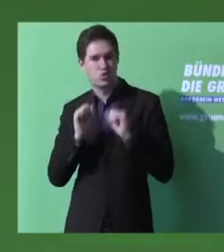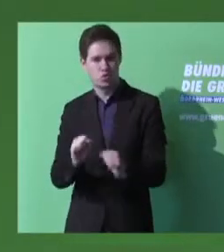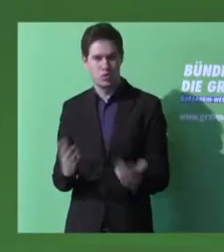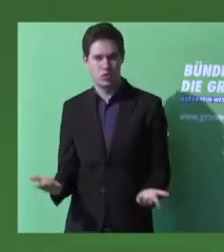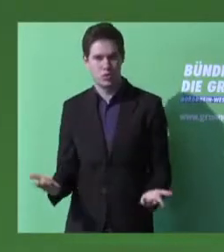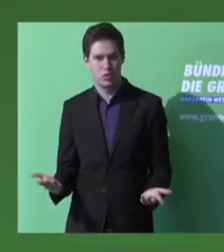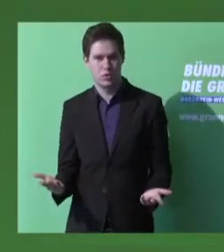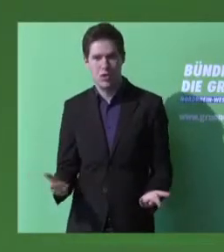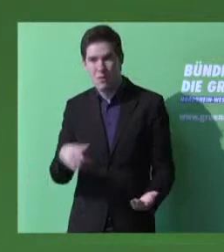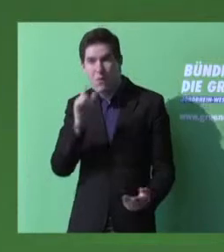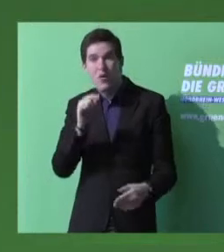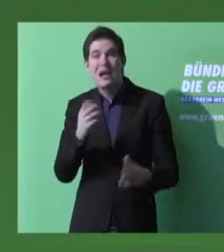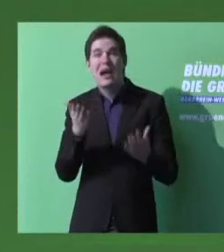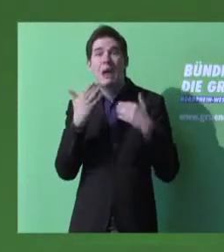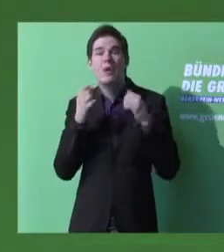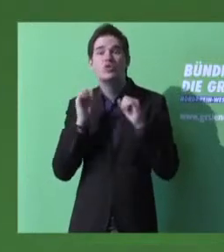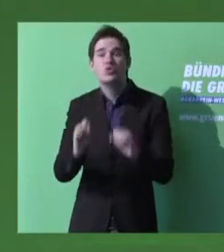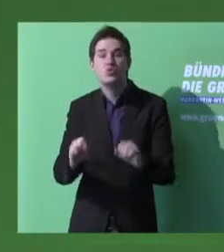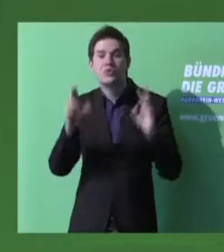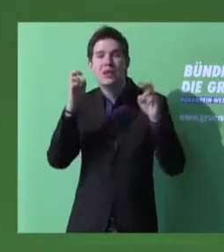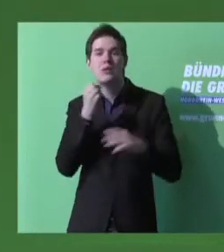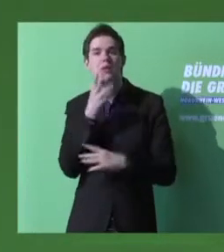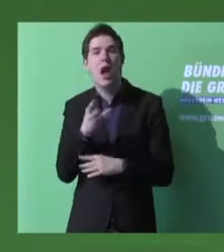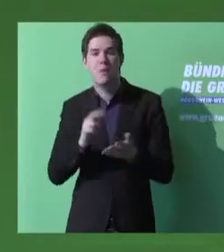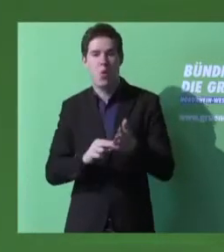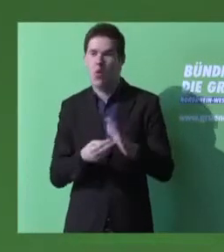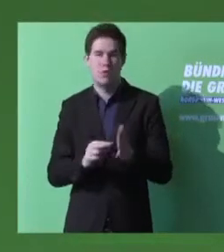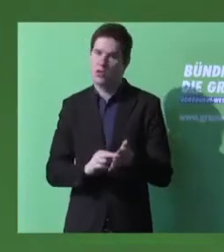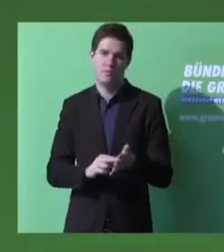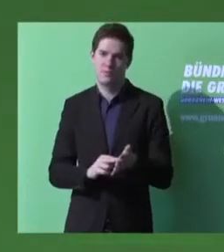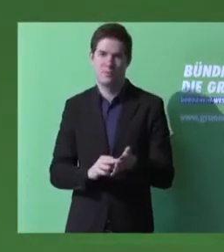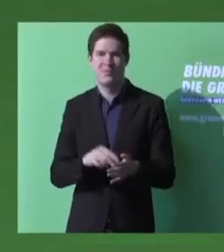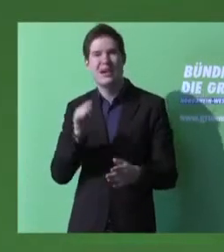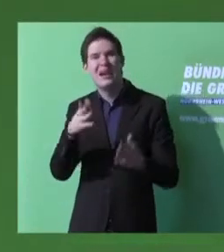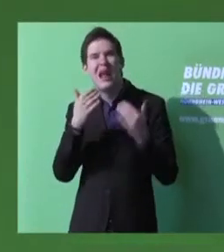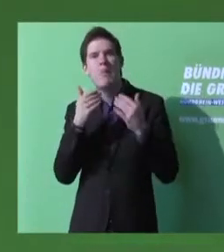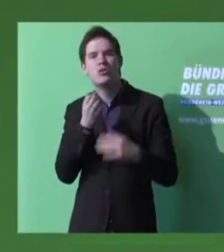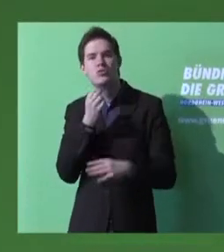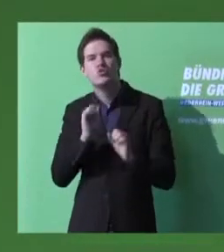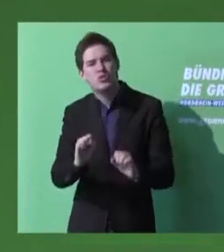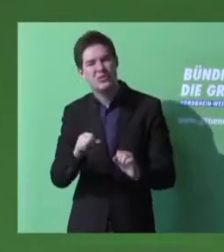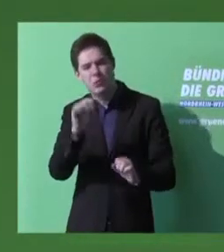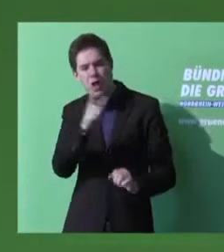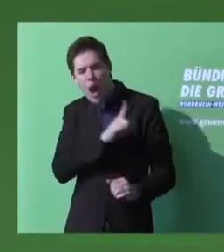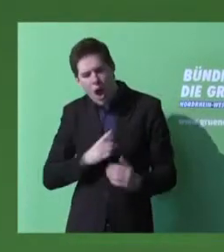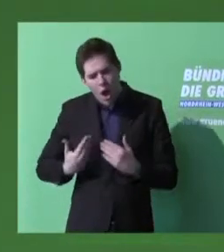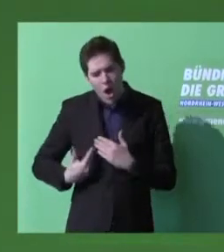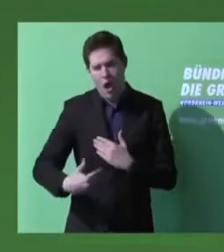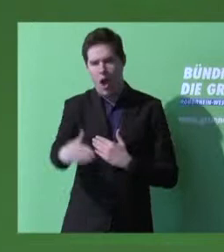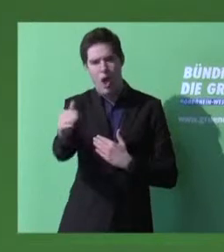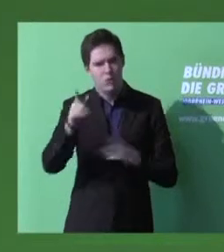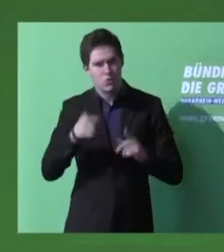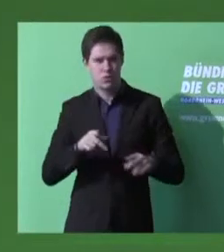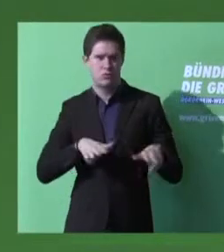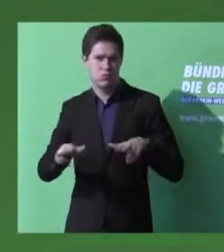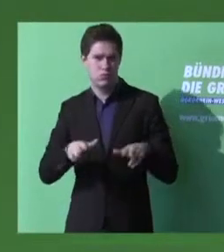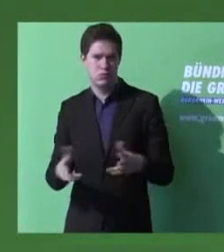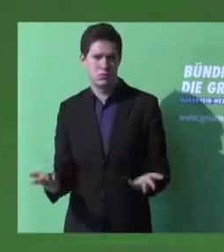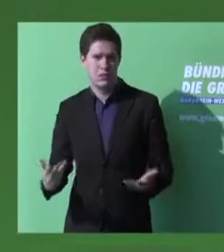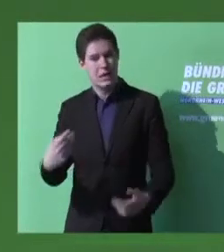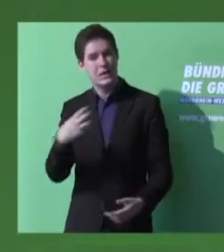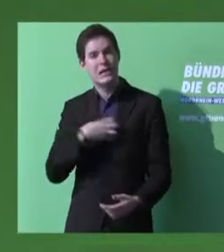deshalb keine Tagespolitik, liebe Freunde und Freunde. Klimaschutz ist eine langfristige Politik. Und diese Kanzlerin, die